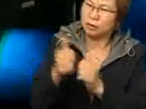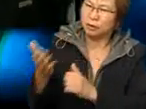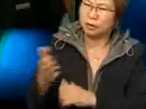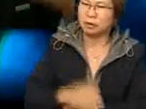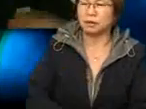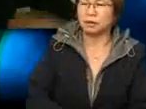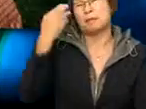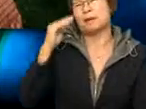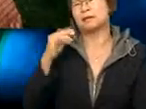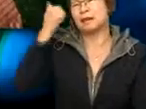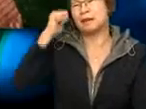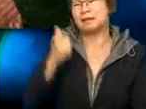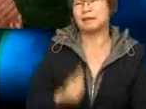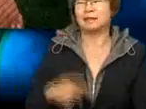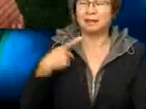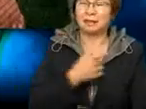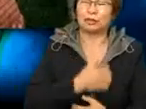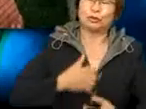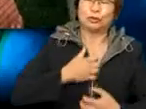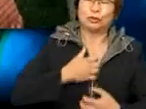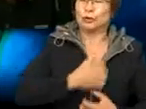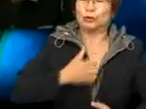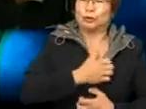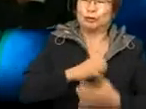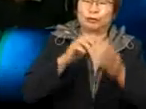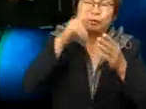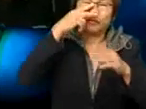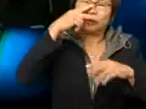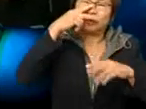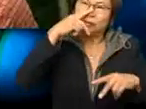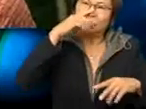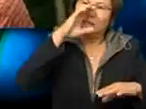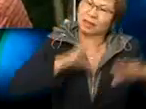Alah, makcik ni. Kita tengah syok je komik ni. Janganlah kacau.